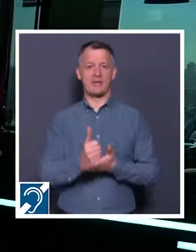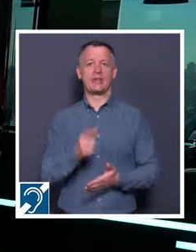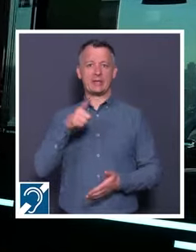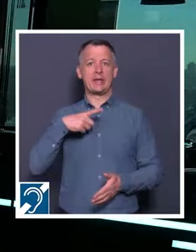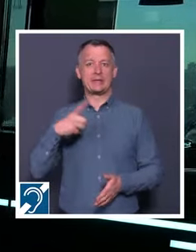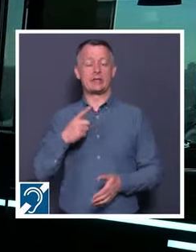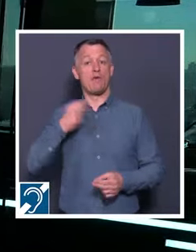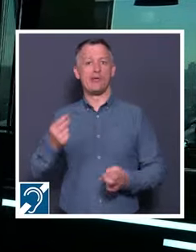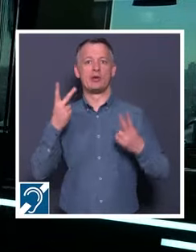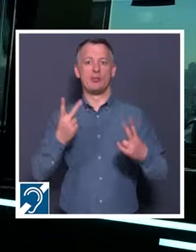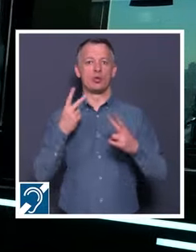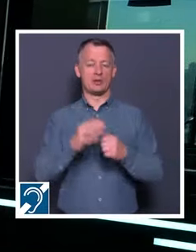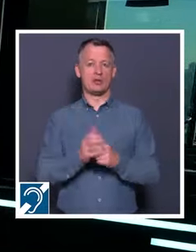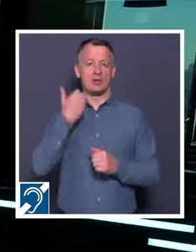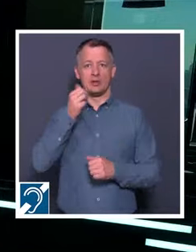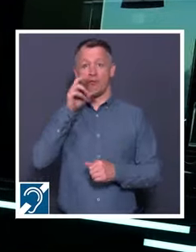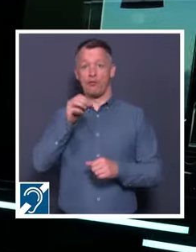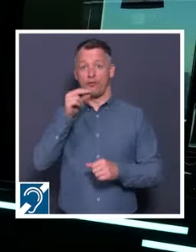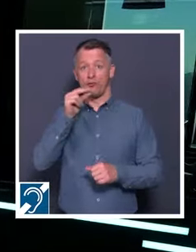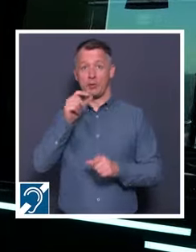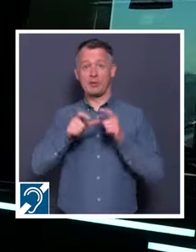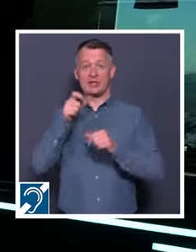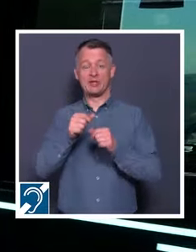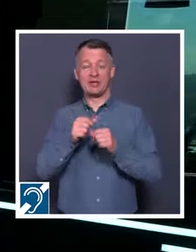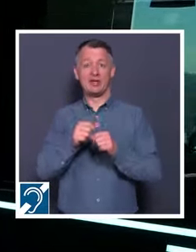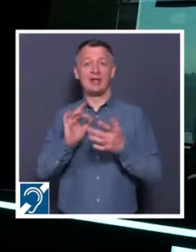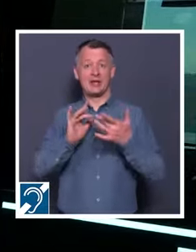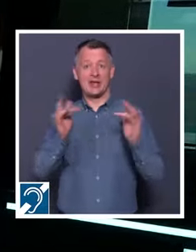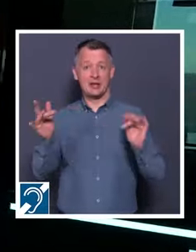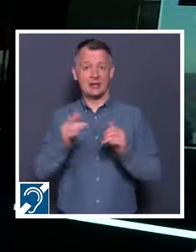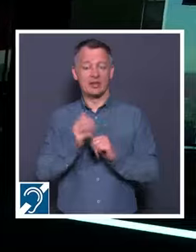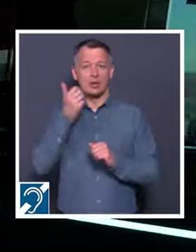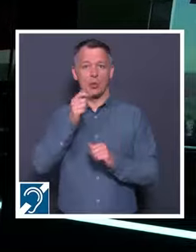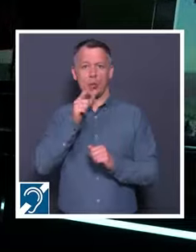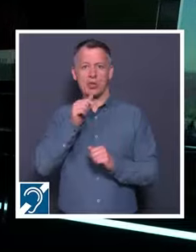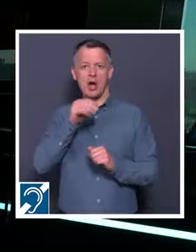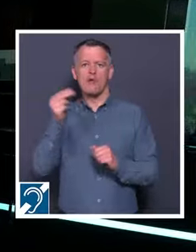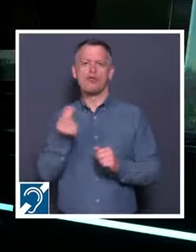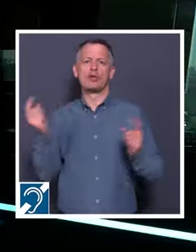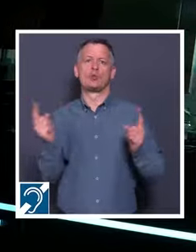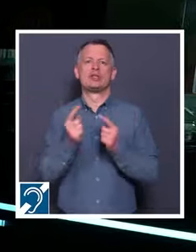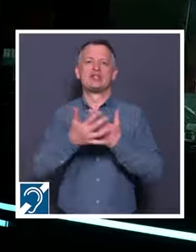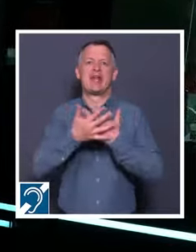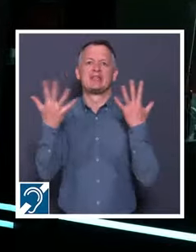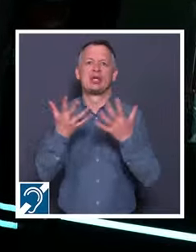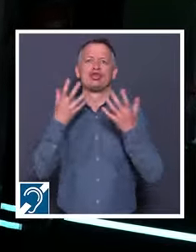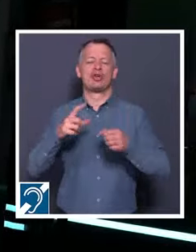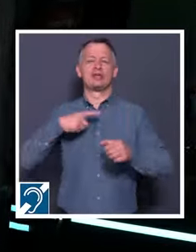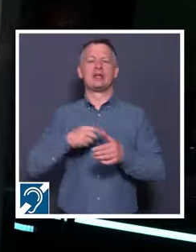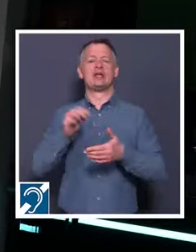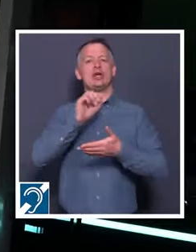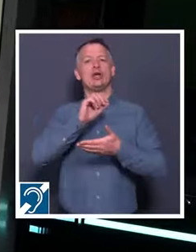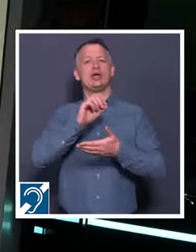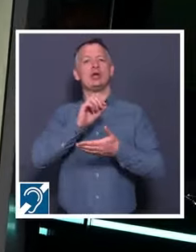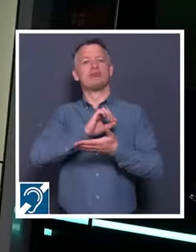Este extrem de important și mai ales când vorbim de rețelele sociale, unde ai foarte puțină transparență pe ce este conținut plătit,